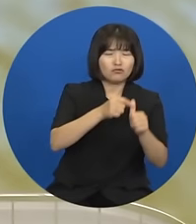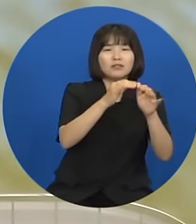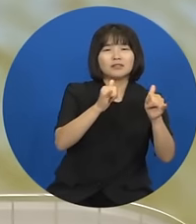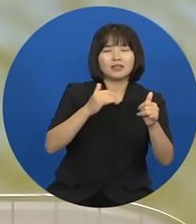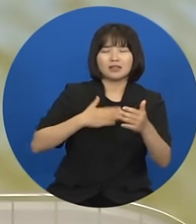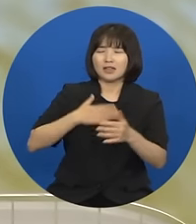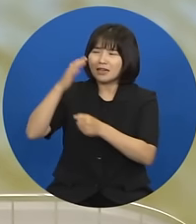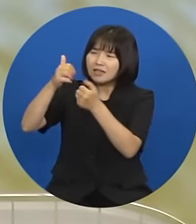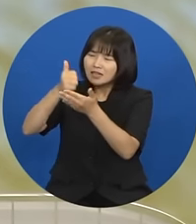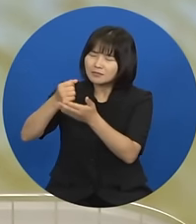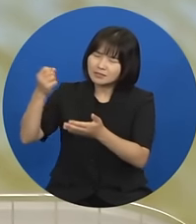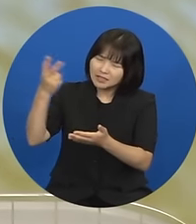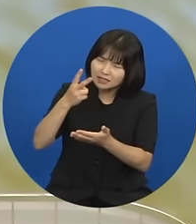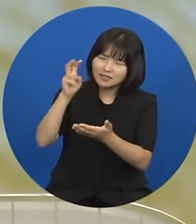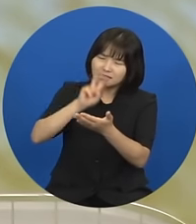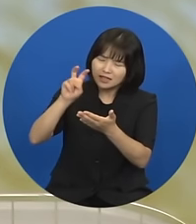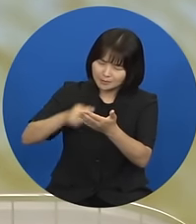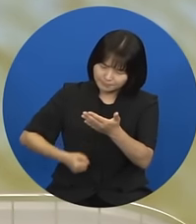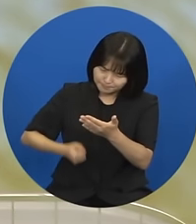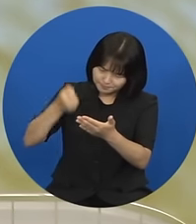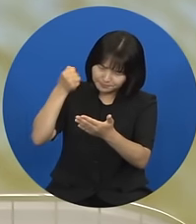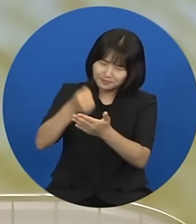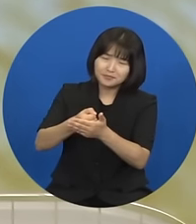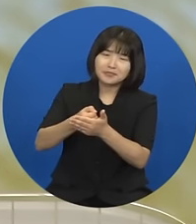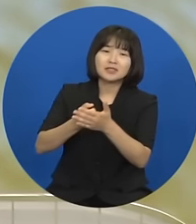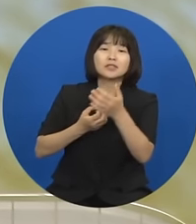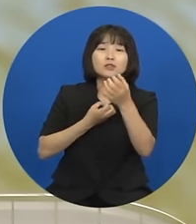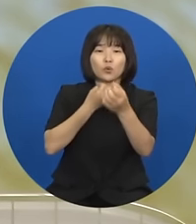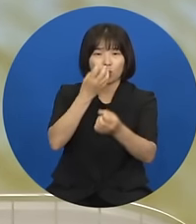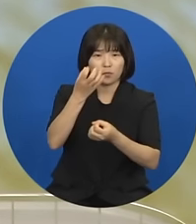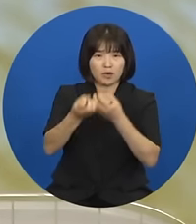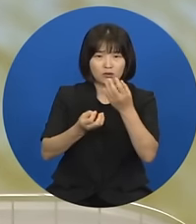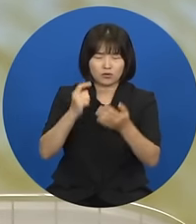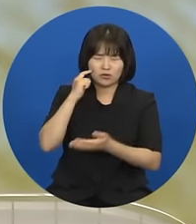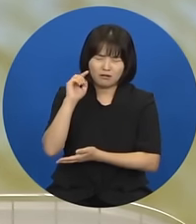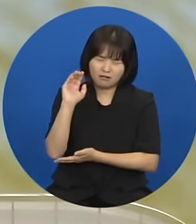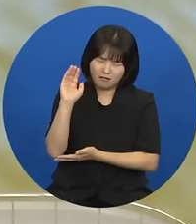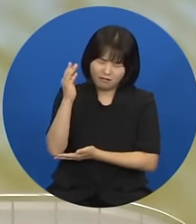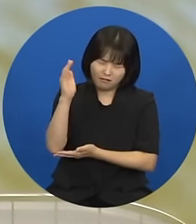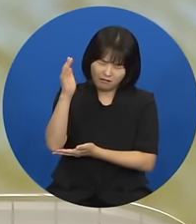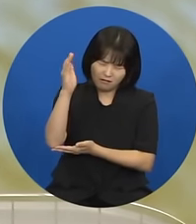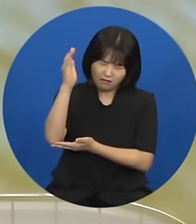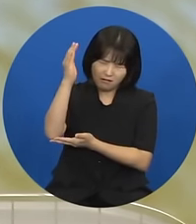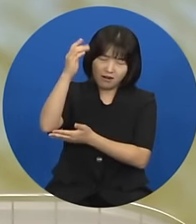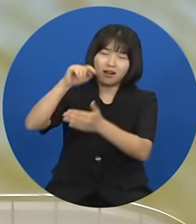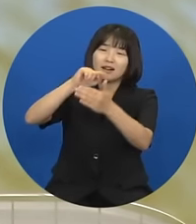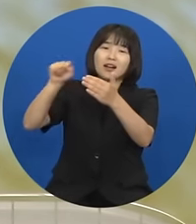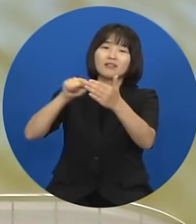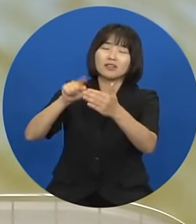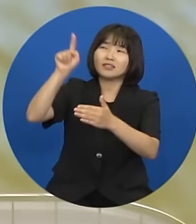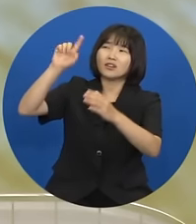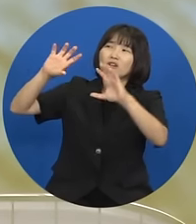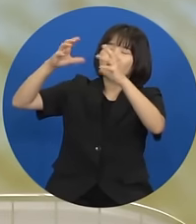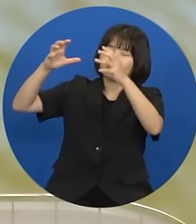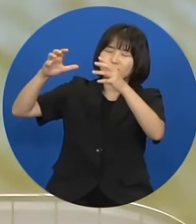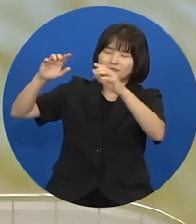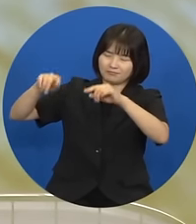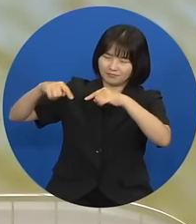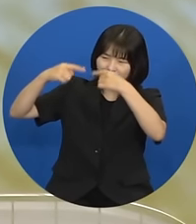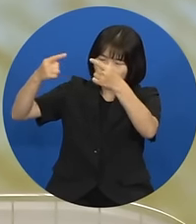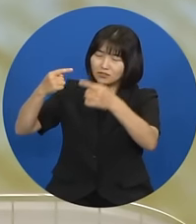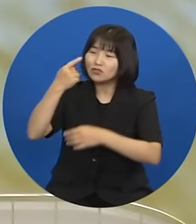또다시 찬양하련다. 그 고백으로 영광 가운데 저 천국에 입성하신 줄